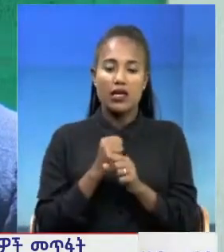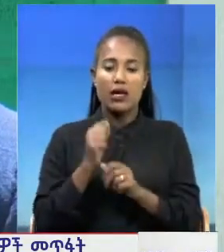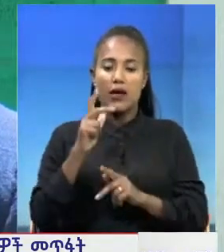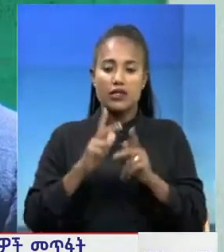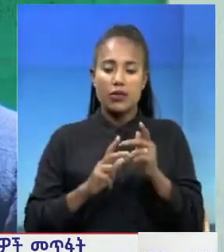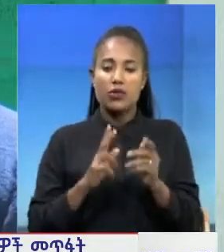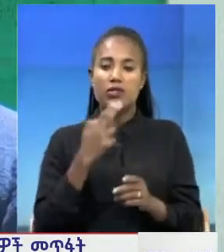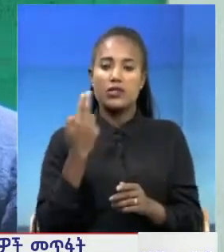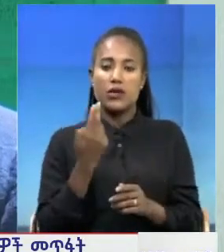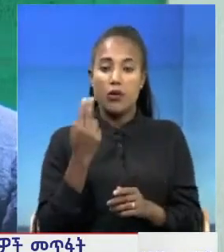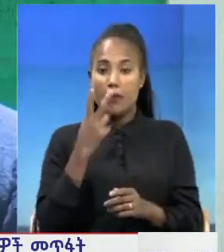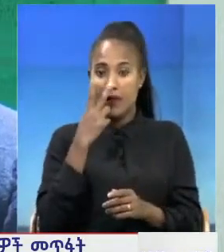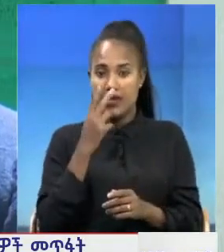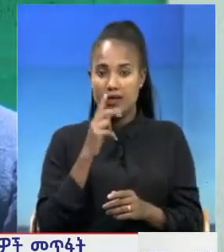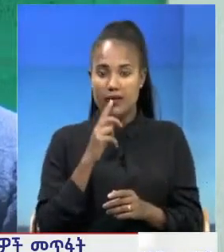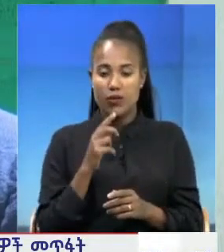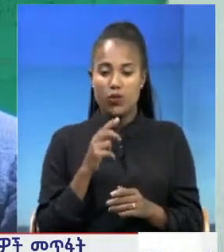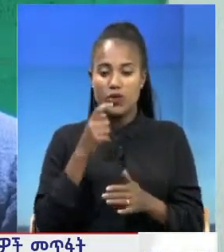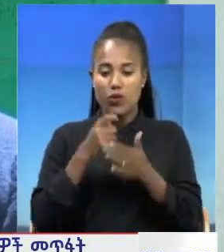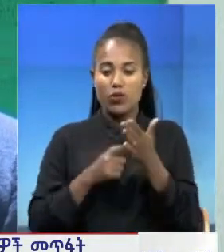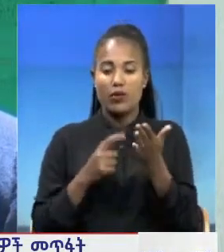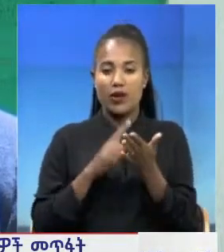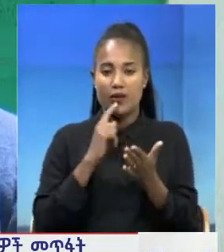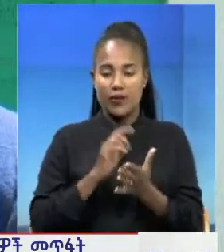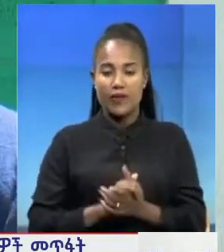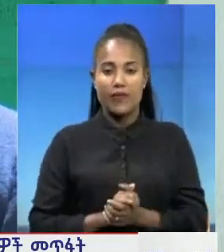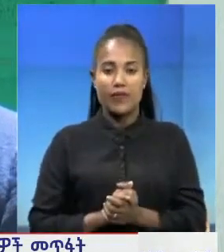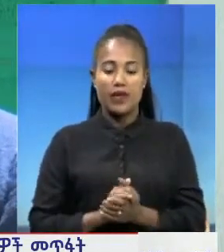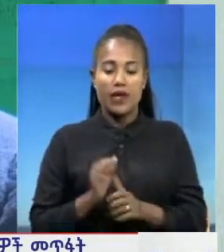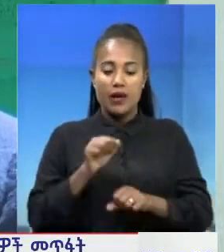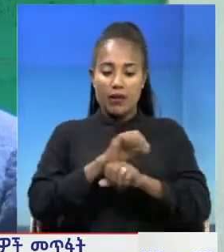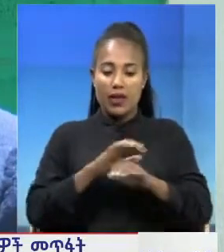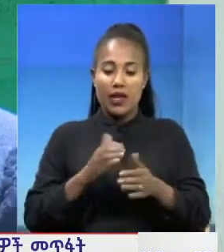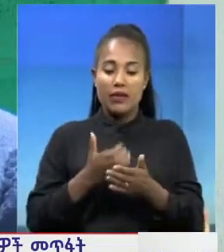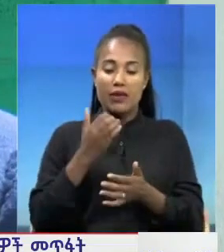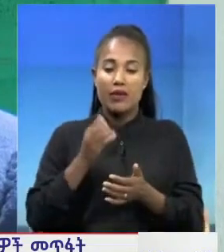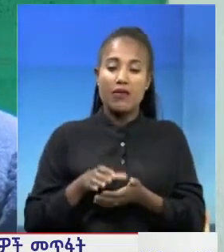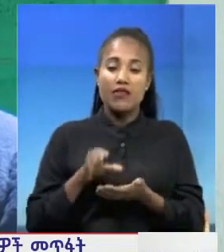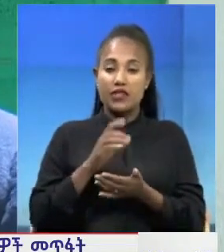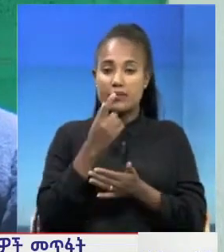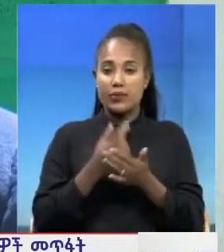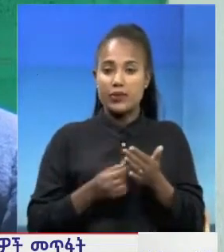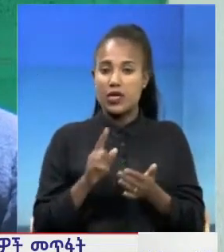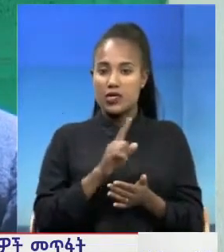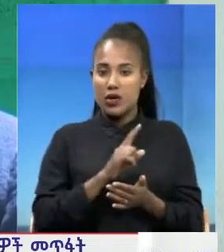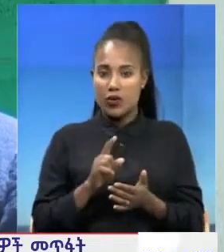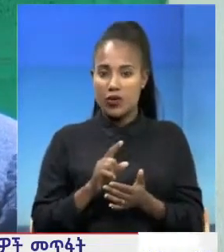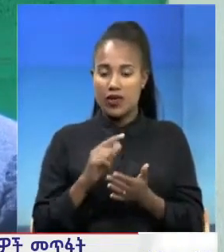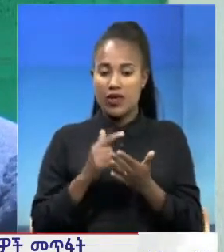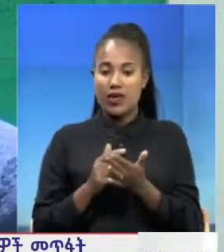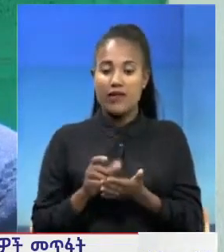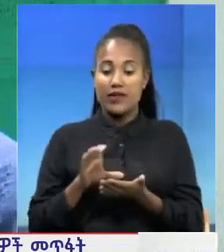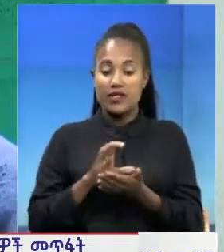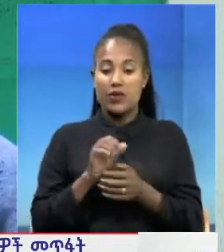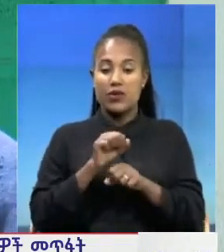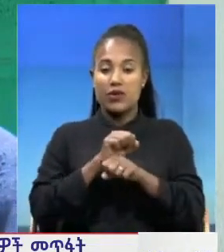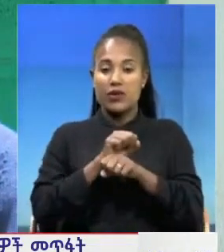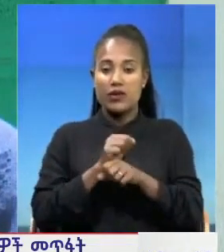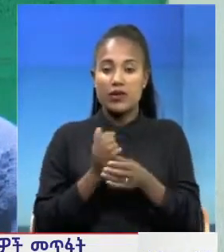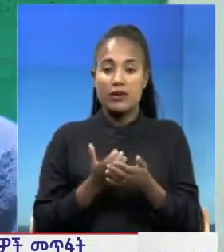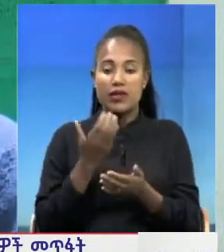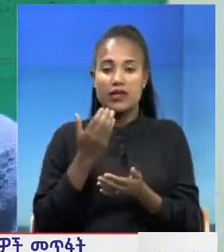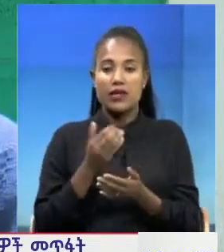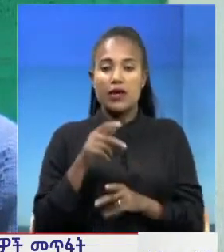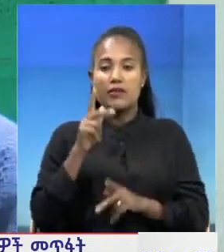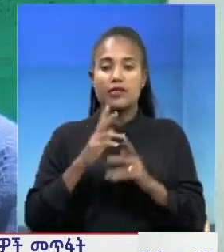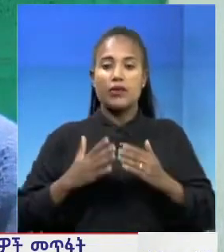ህብረተሰቡ ሲጠቀምበት ማየት ነው። ውጤቱ ደግሞ ይሄ ነው። መሬት ላይ ንብረት ማፍሰስ ብቻ ሳይሆን ያ የፈሰሰው ንብረት ህብረተሰቡ